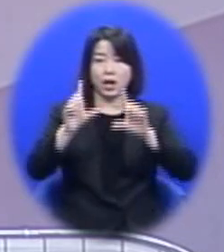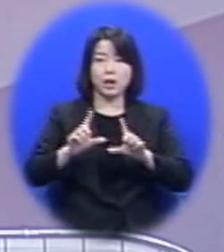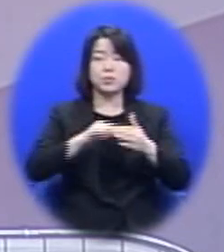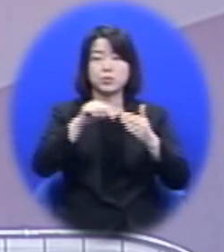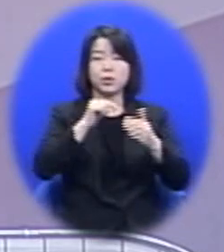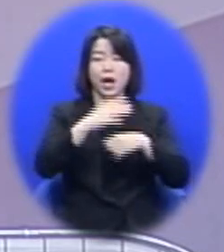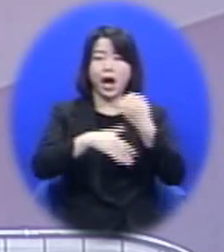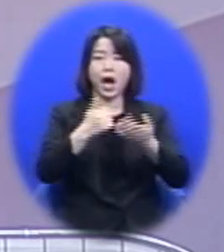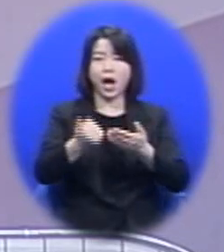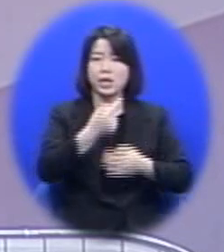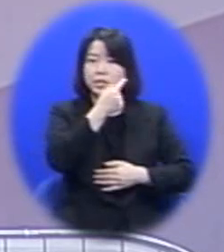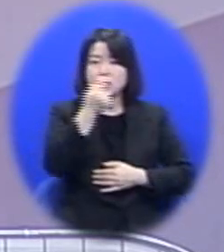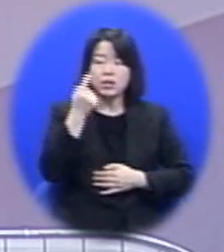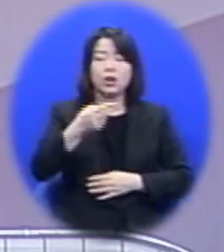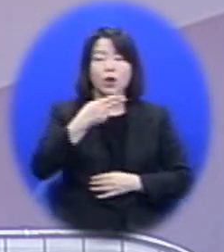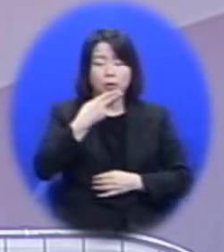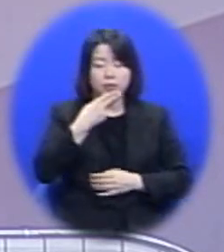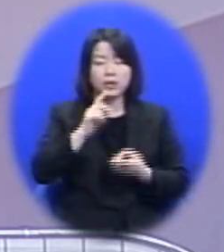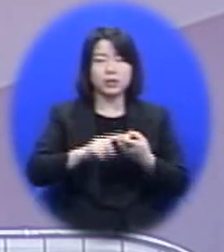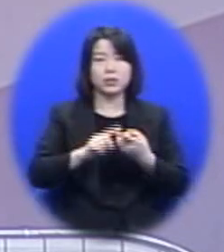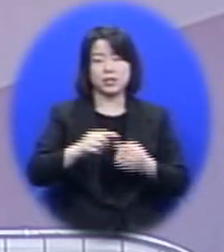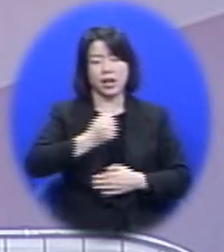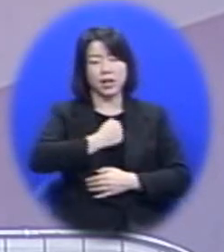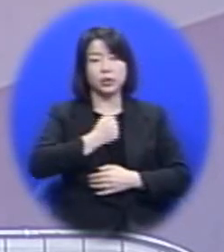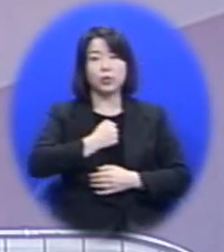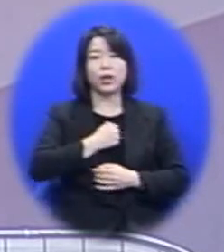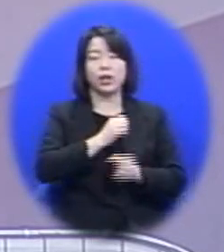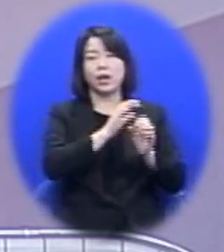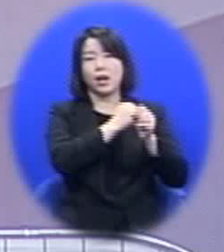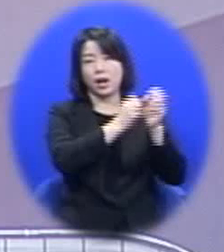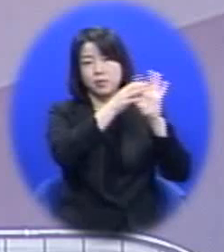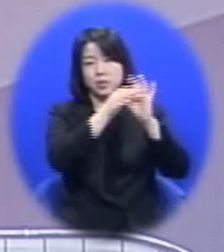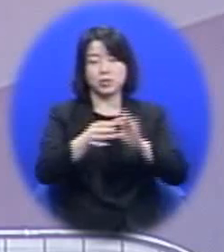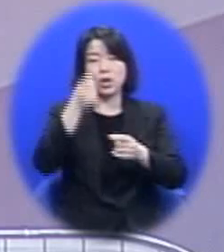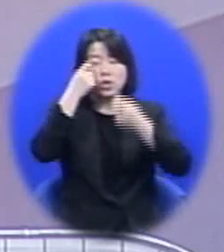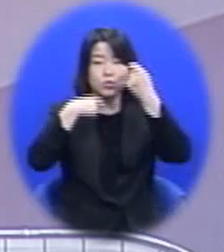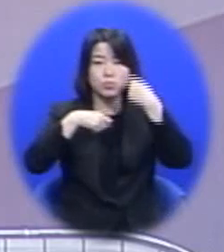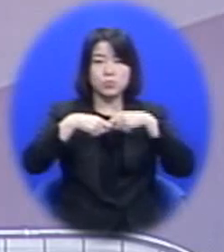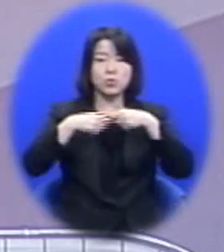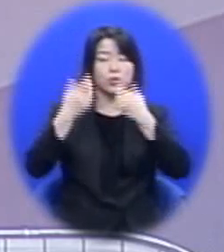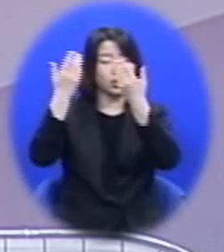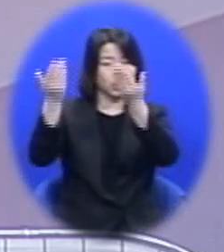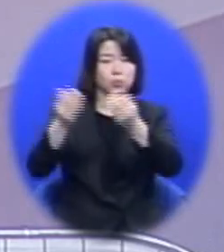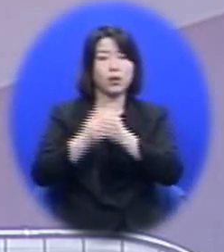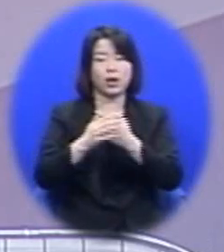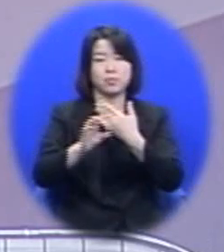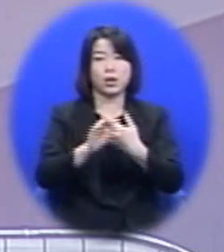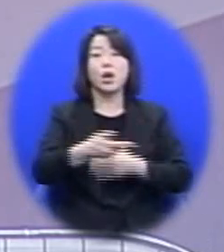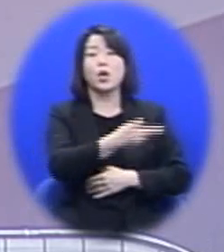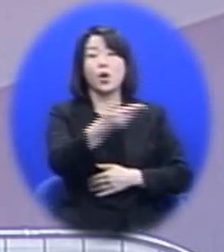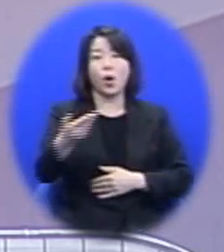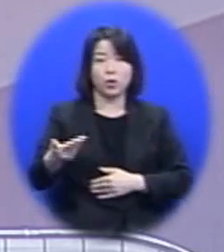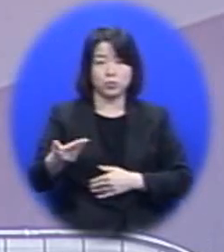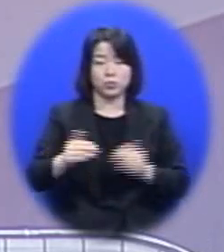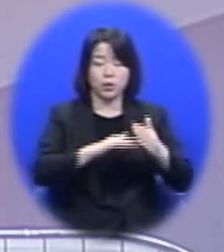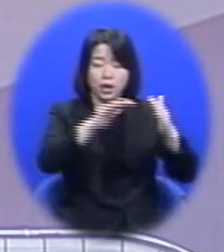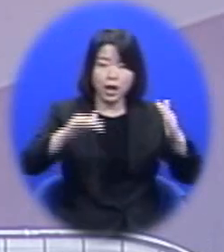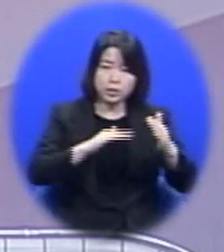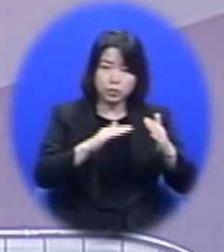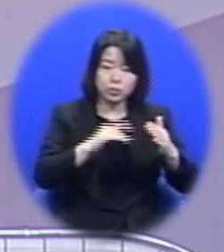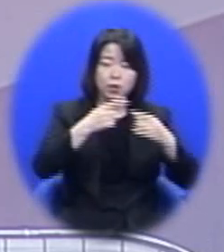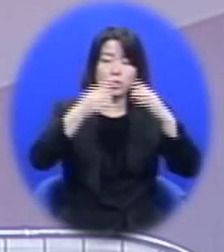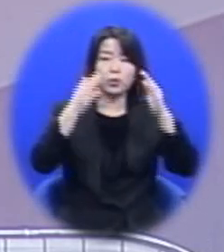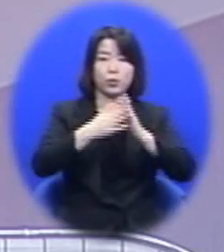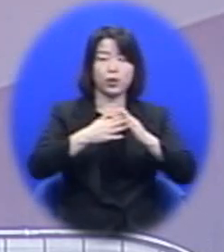증거가 없다는 것을 애통해하면서 하나님 앞에 눈물로 기도하면 여러분도 살고 가정도 살고 교회도 살고 한국